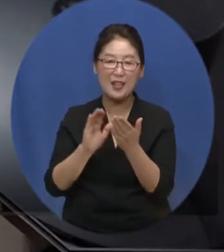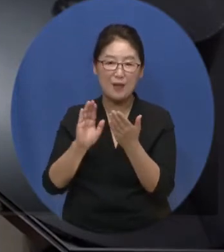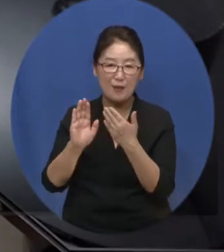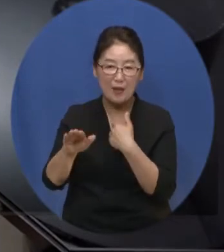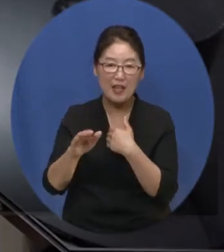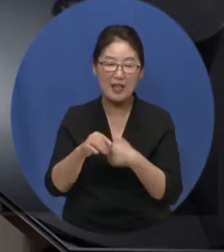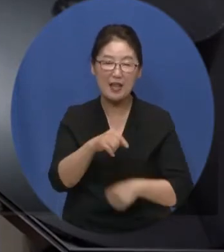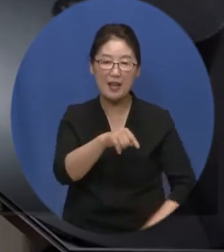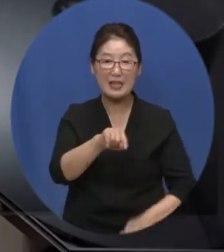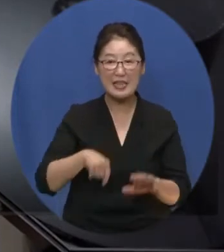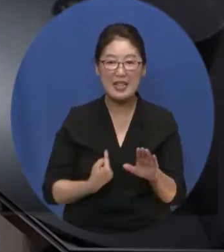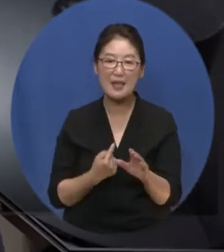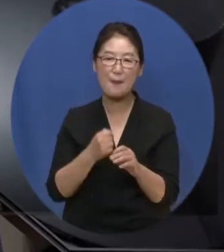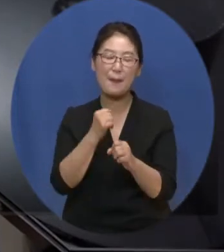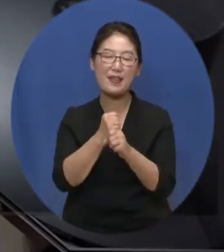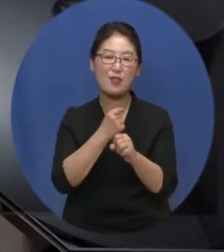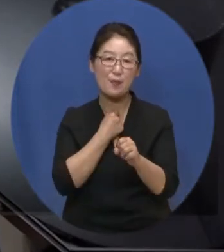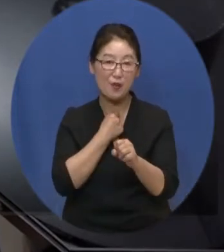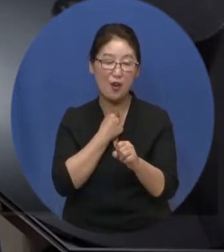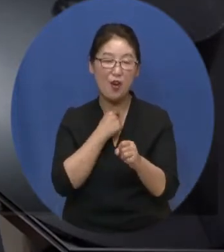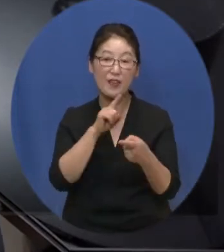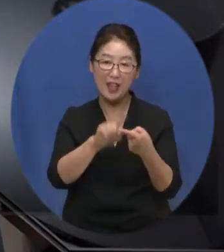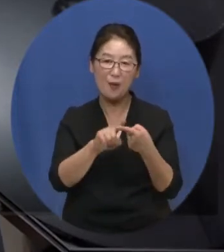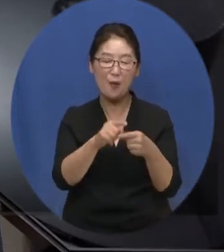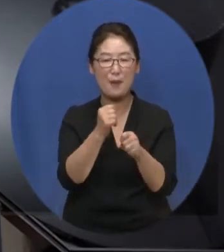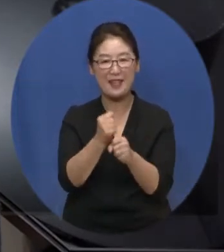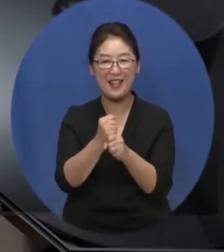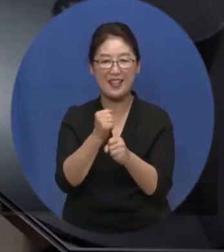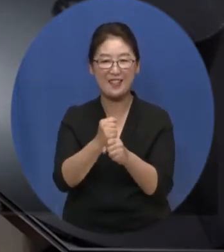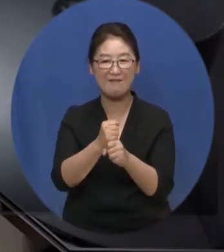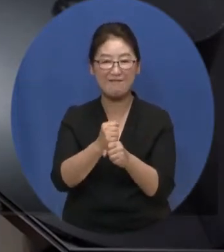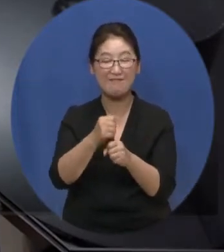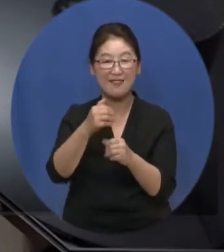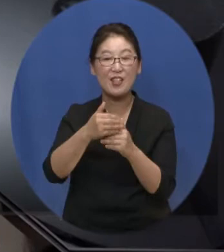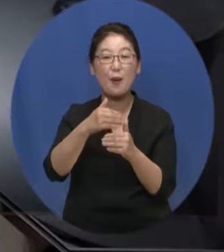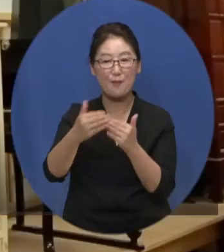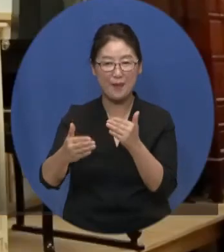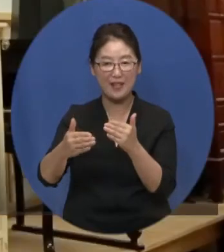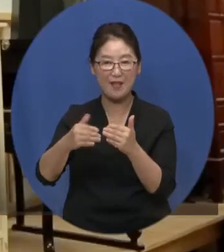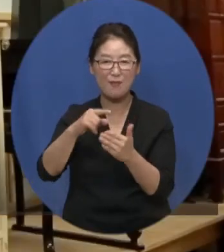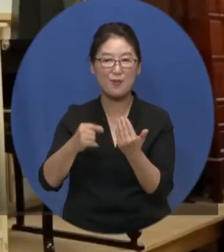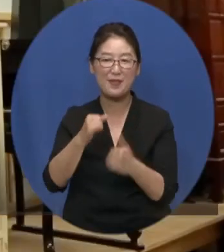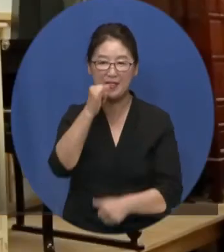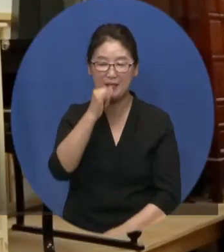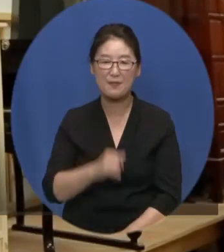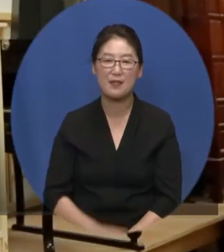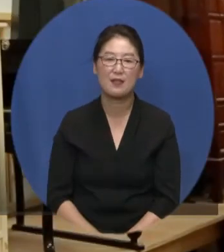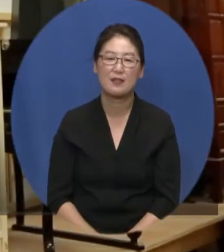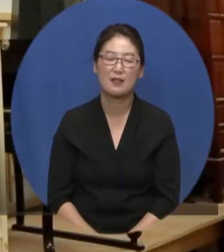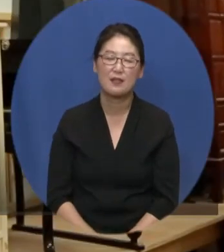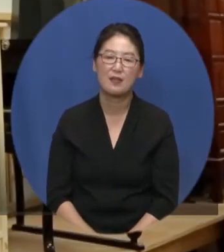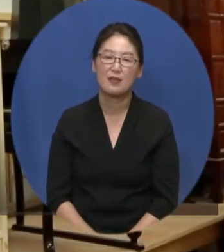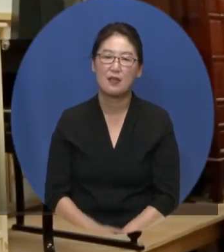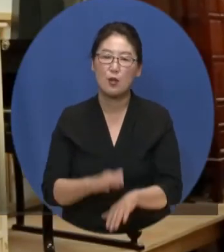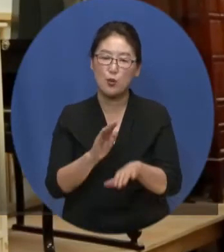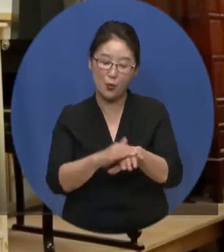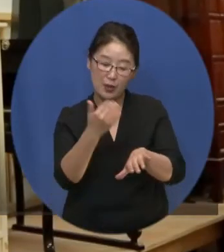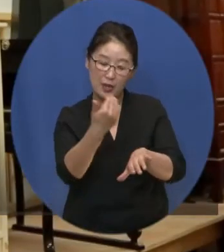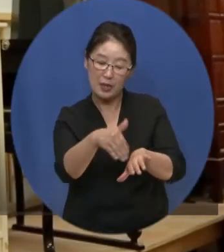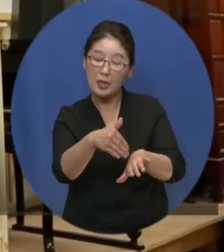만들고 싶은거 으 그렇게 가게 돼 있어요 안 다쳤을 때는 제가 이쪽 계통의